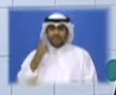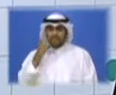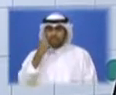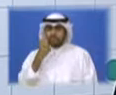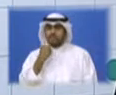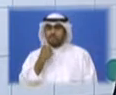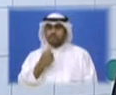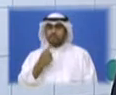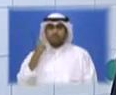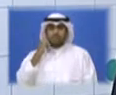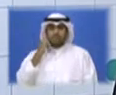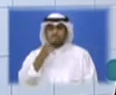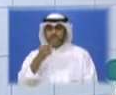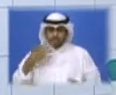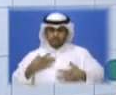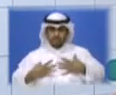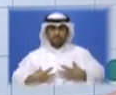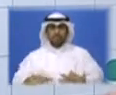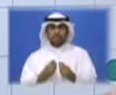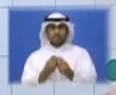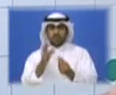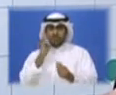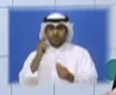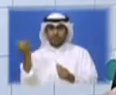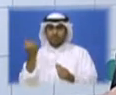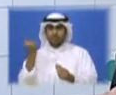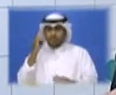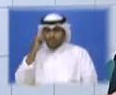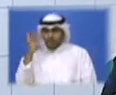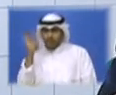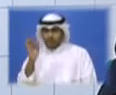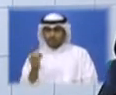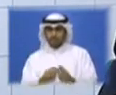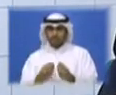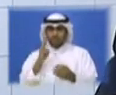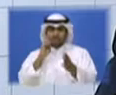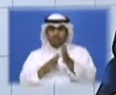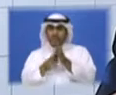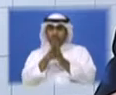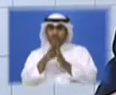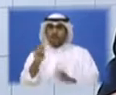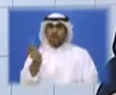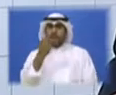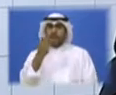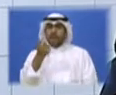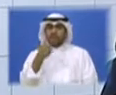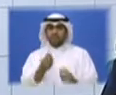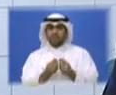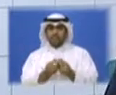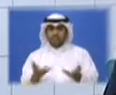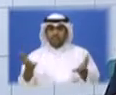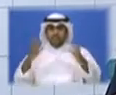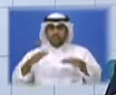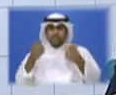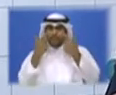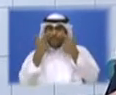في 4 مستشفيات حكومية، تركيزها على تطوير العلاج، قلنا زيادة التأثير الحسي للطفل،